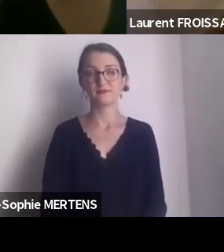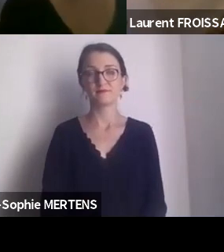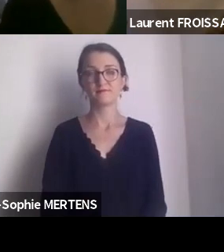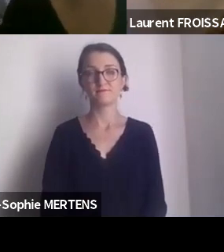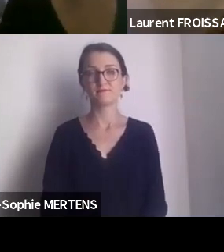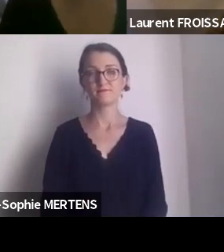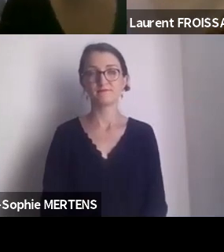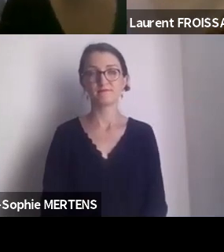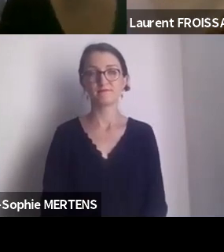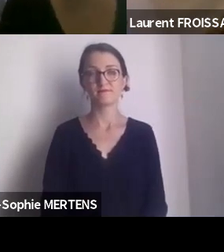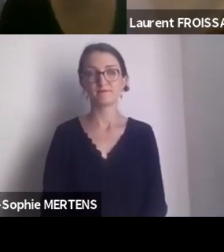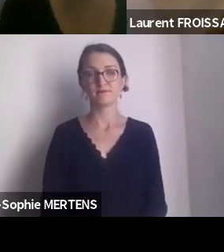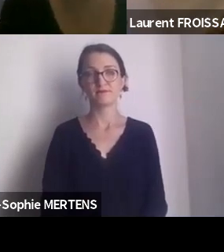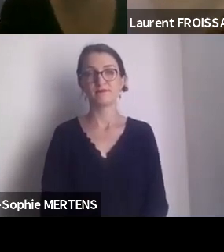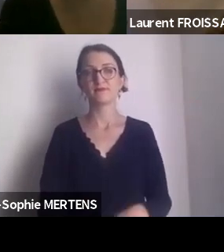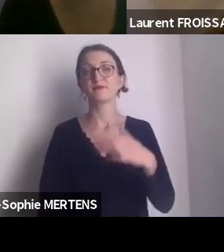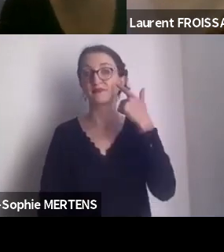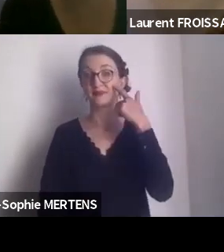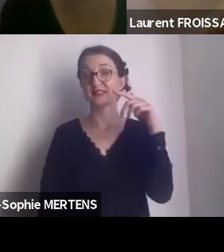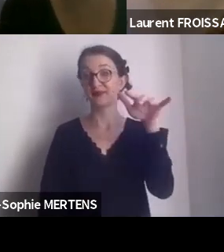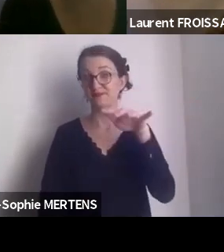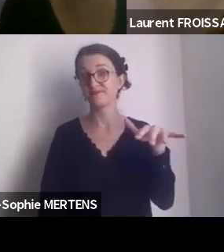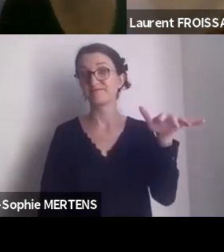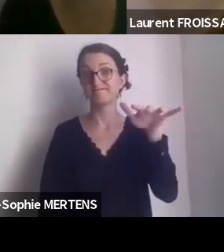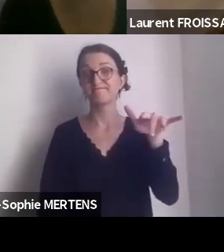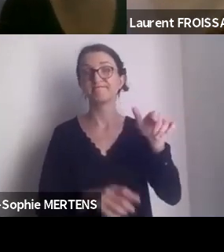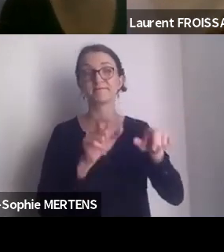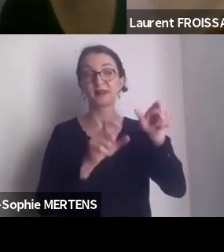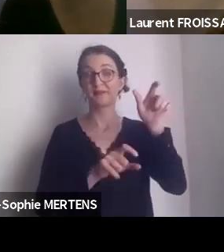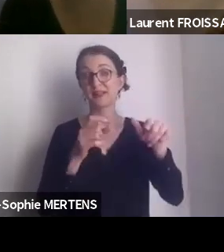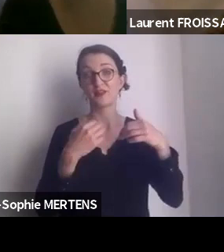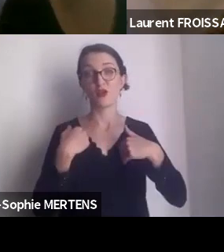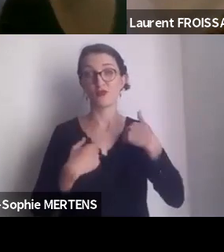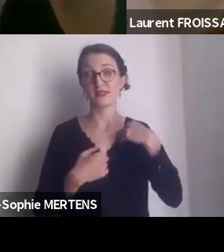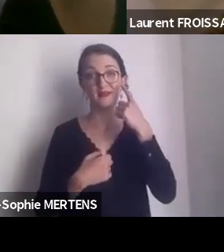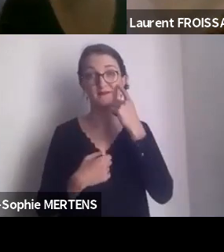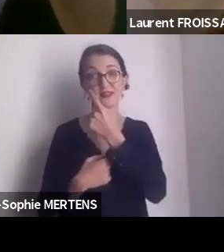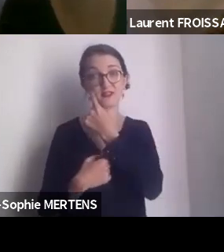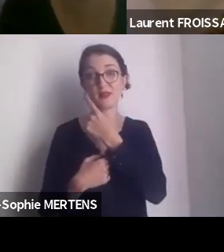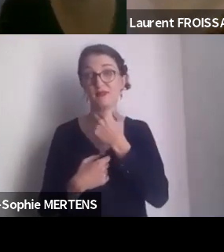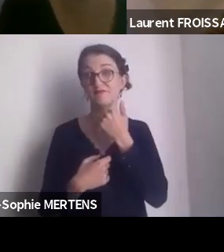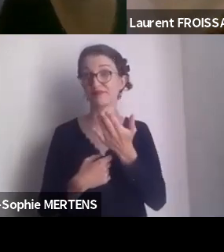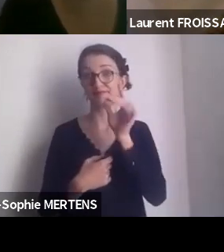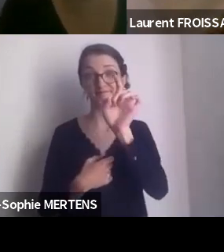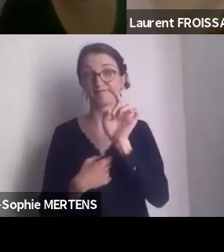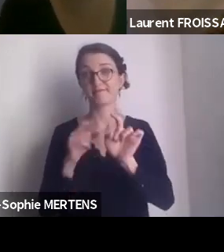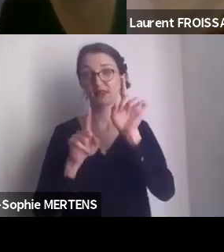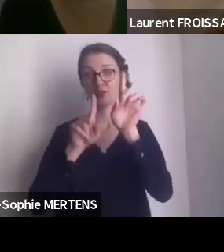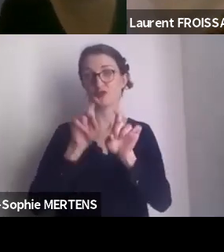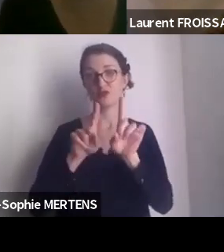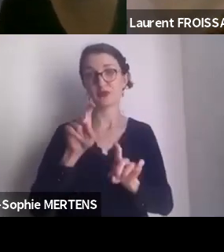pour nos entrepreneurs en situation de handicap visuel de ce sondage. On n'a pas encore réussi à trouver le truc